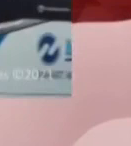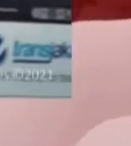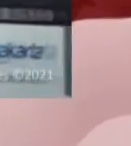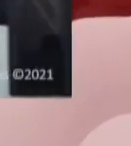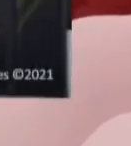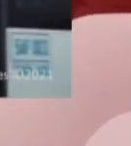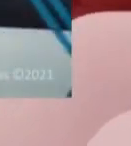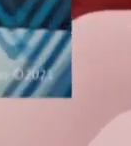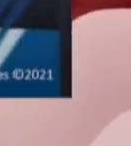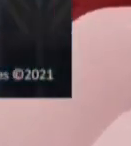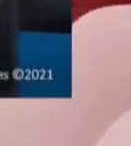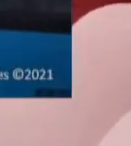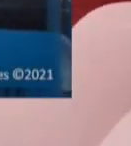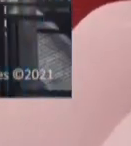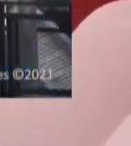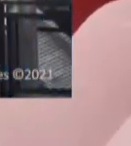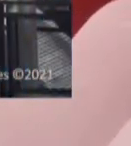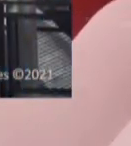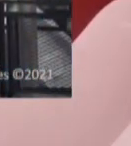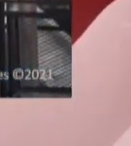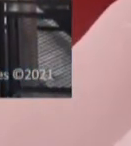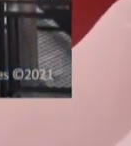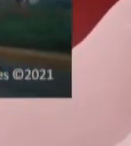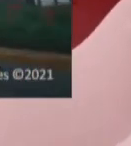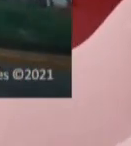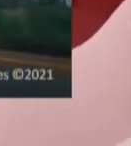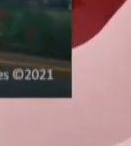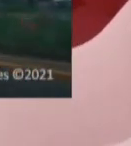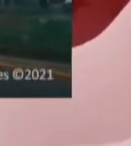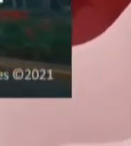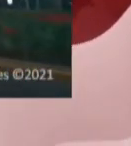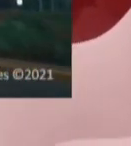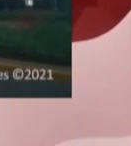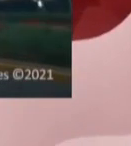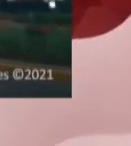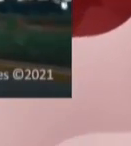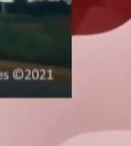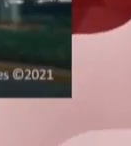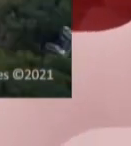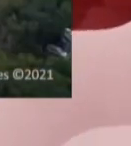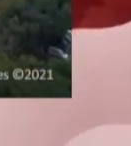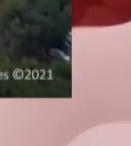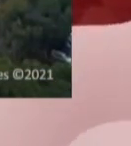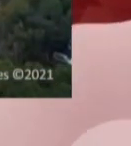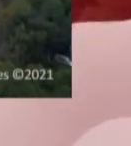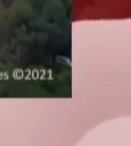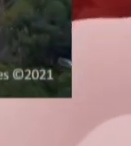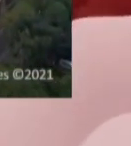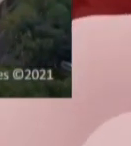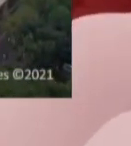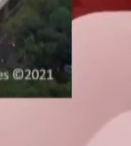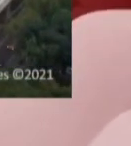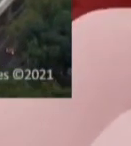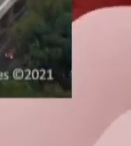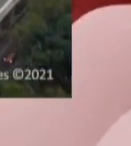Hanya dengan langkah bersama kita bisa menghentikan pandemi ini. Semua orang harus berperan serta Semua